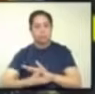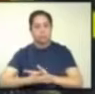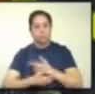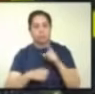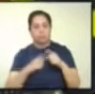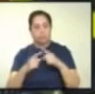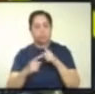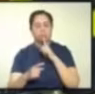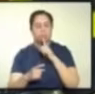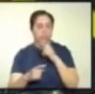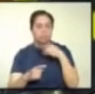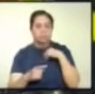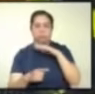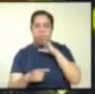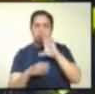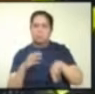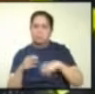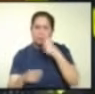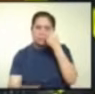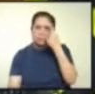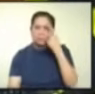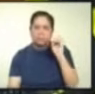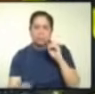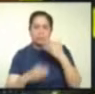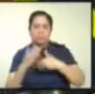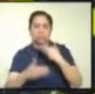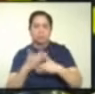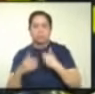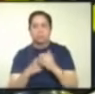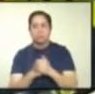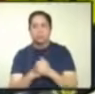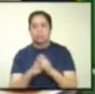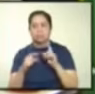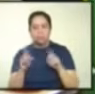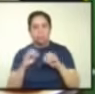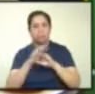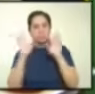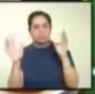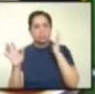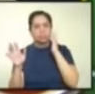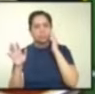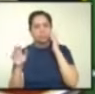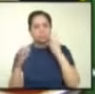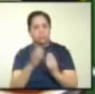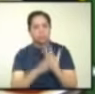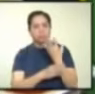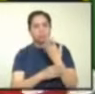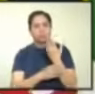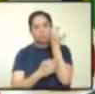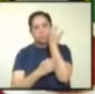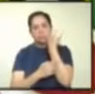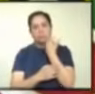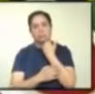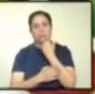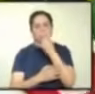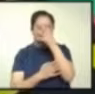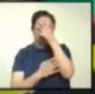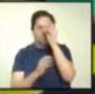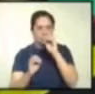maulila, aminadong hindi lubos na naiintindihan ang takbo ng kaso. Pero malinaw raw na lumaki siyang pinagkaitan ng ama.